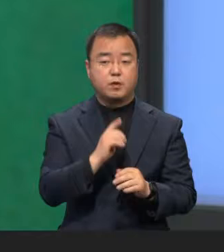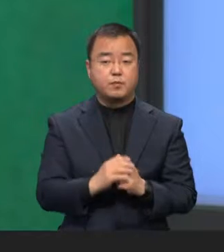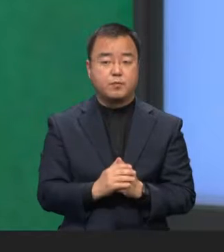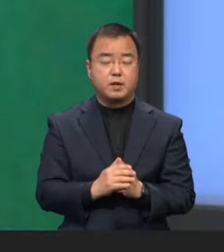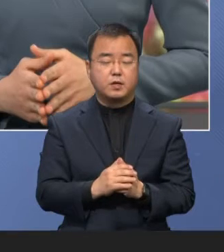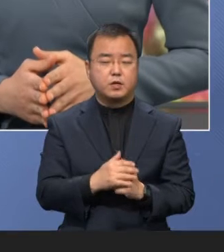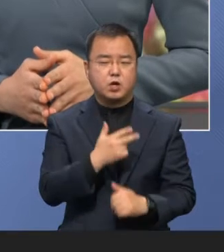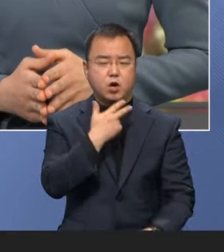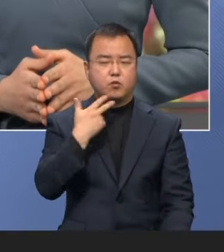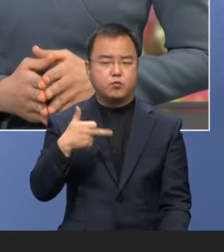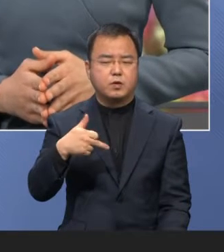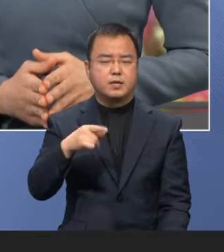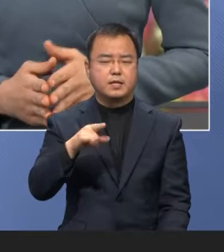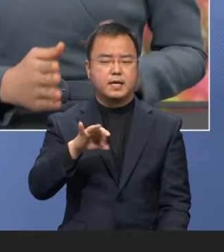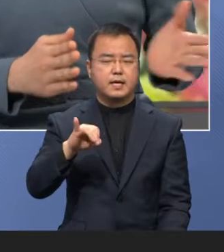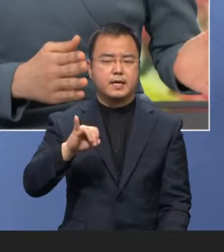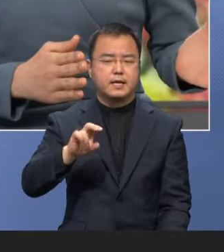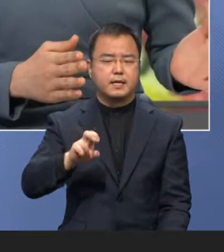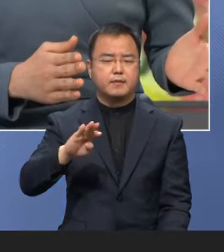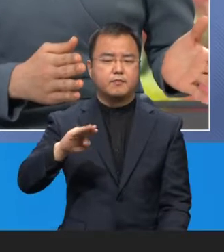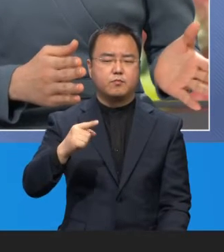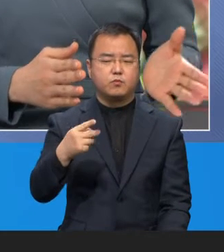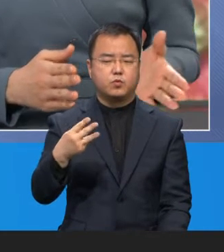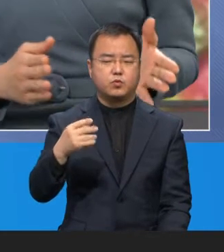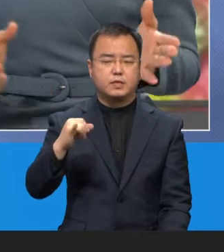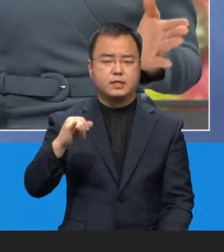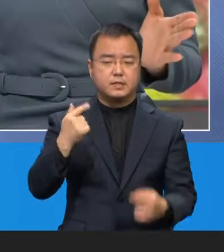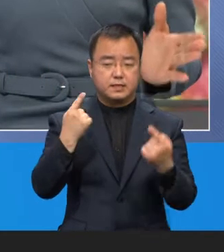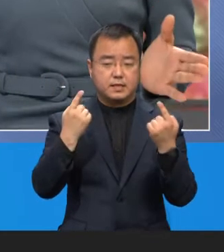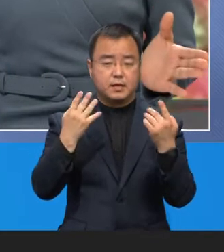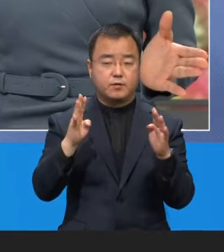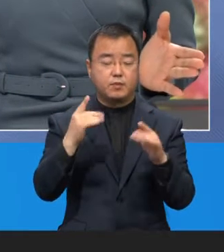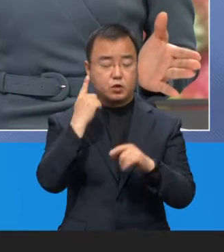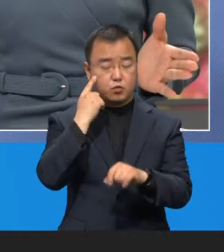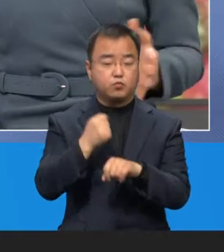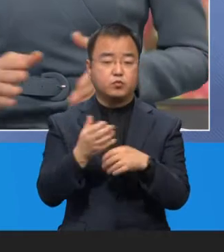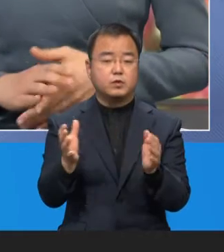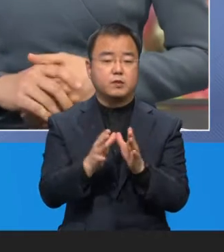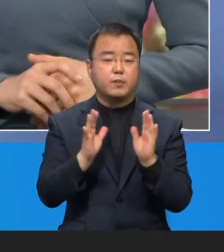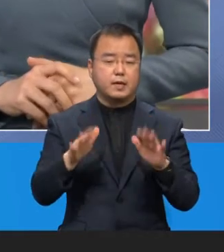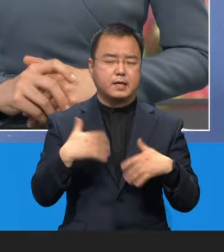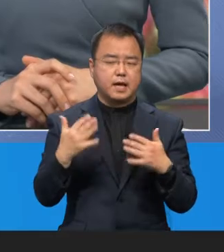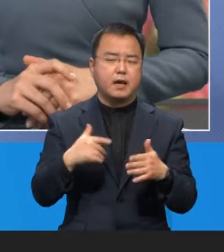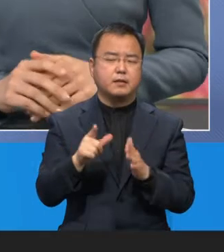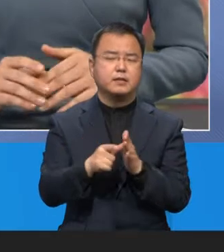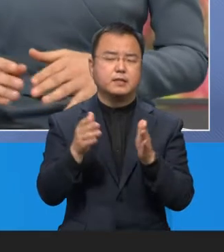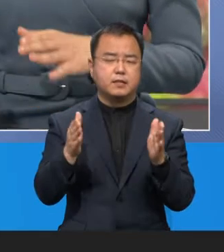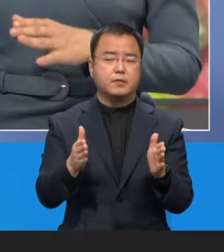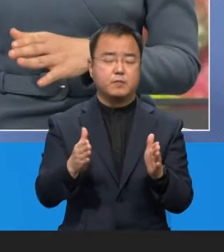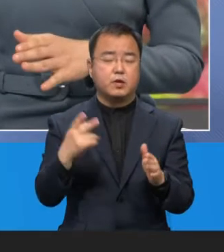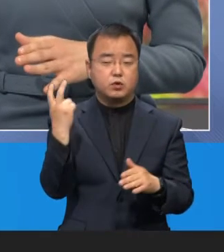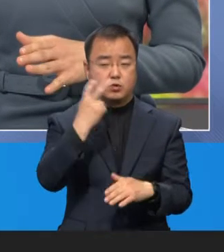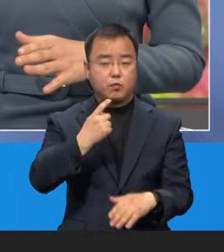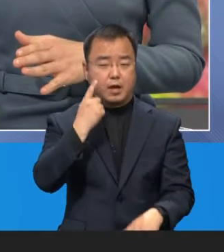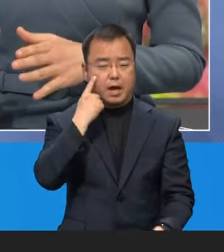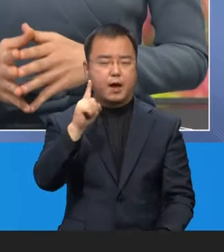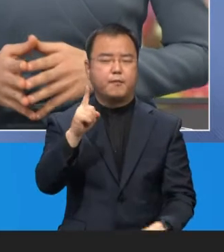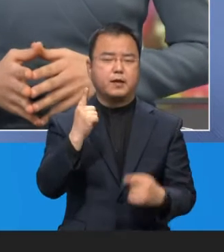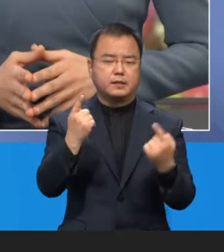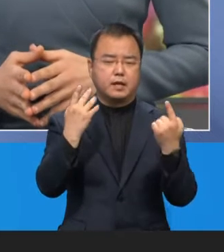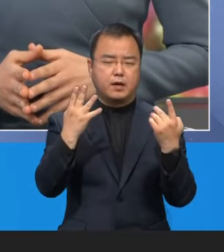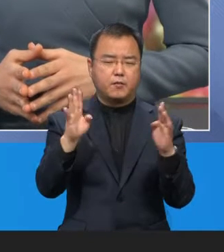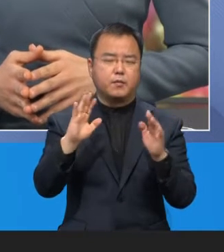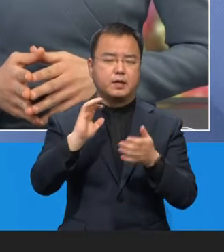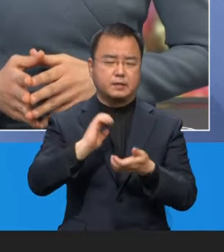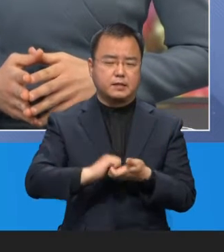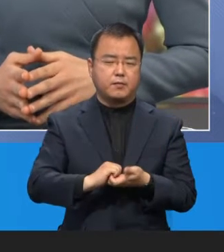영국 케임브리지 대학 연구진이 가을 학기 동안의 집단 감염 사례를 분석했더니 대부분 한 대학에 국한됐고